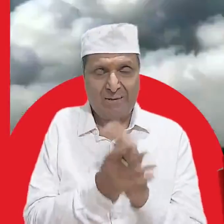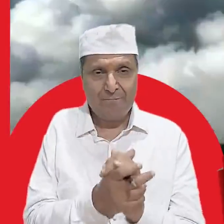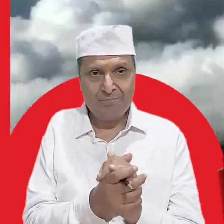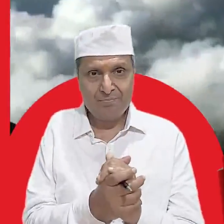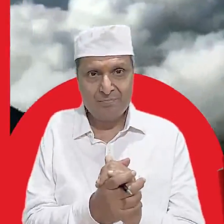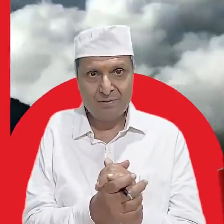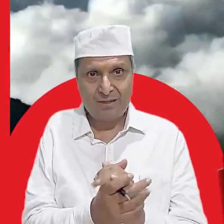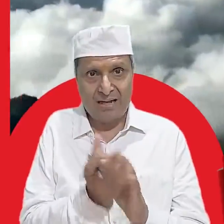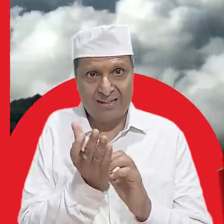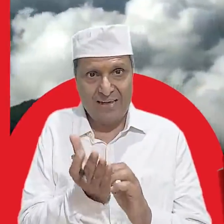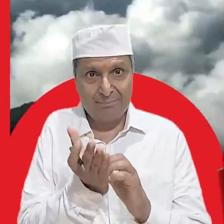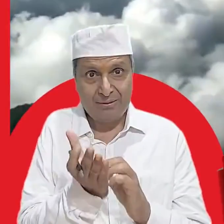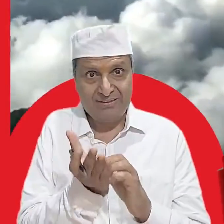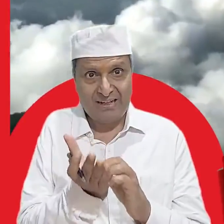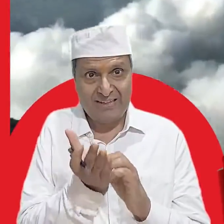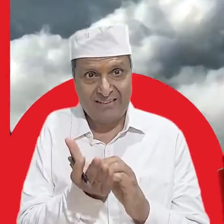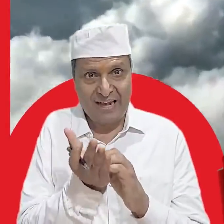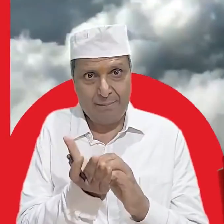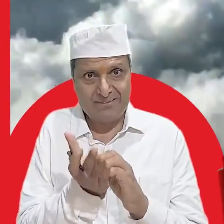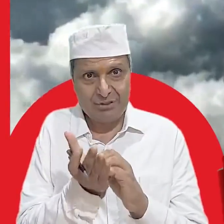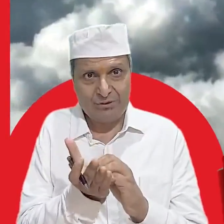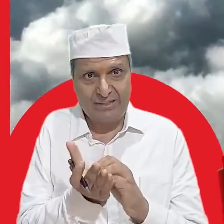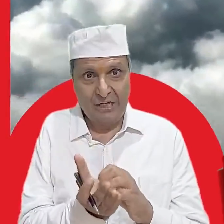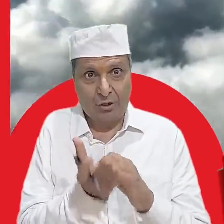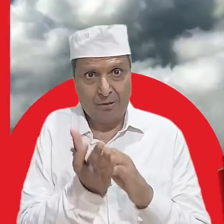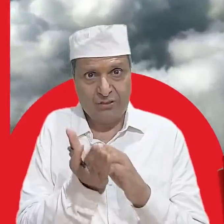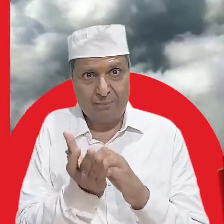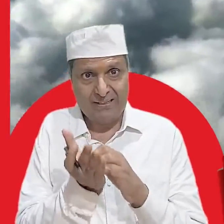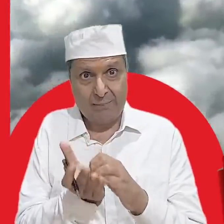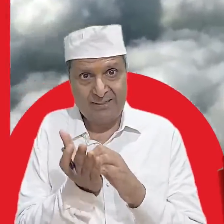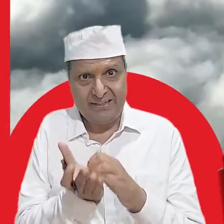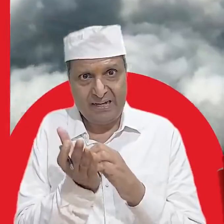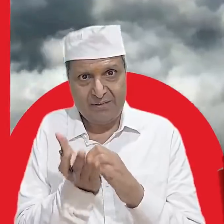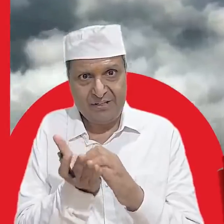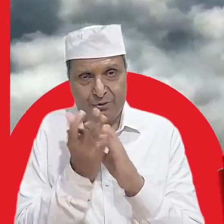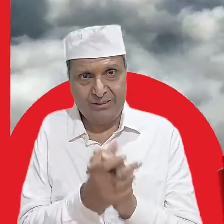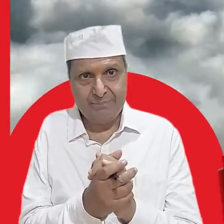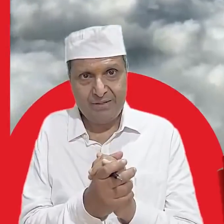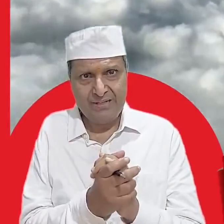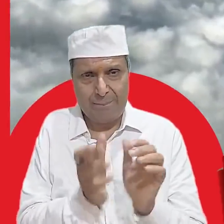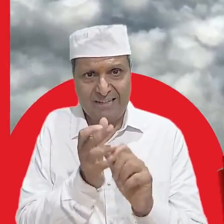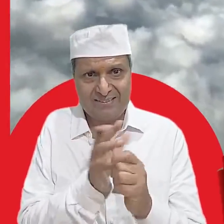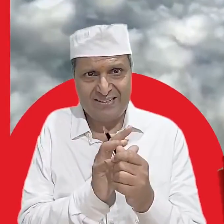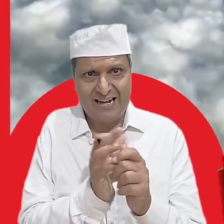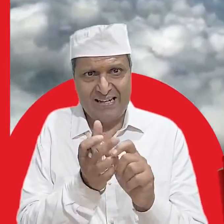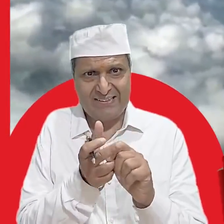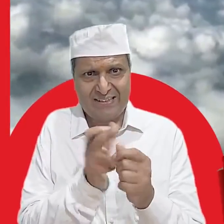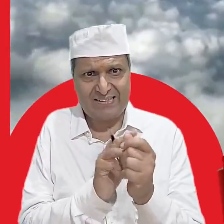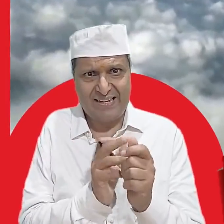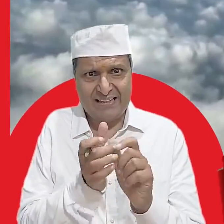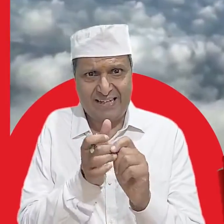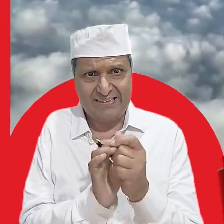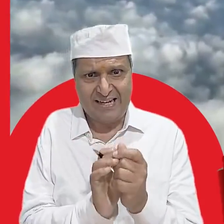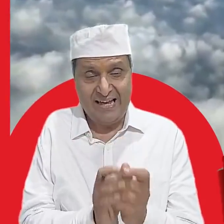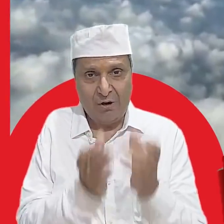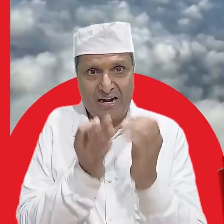फिर होगा। अगर यह इस आदेश की अहमियत समझी होती तो हमने उसके बाद ही कमेटी की कार्यवाही की होती। ना प्रशासन जगह है, ना सरकार